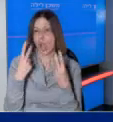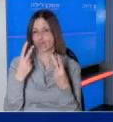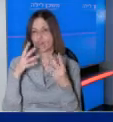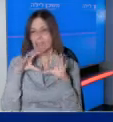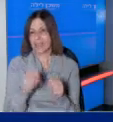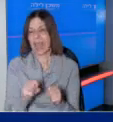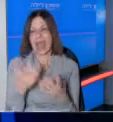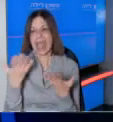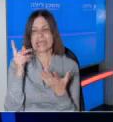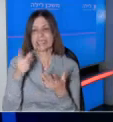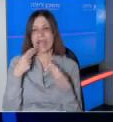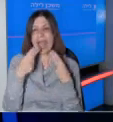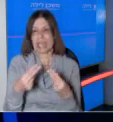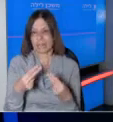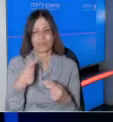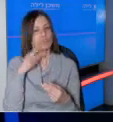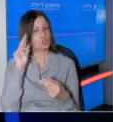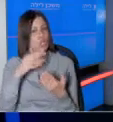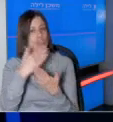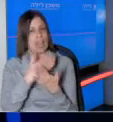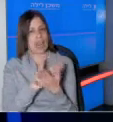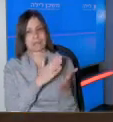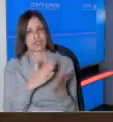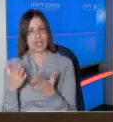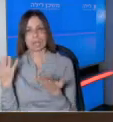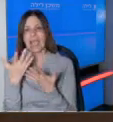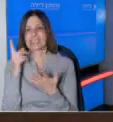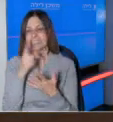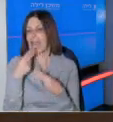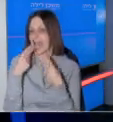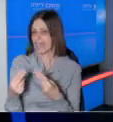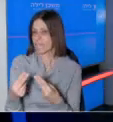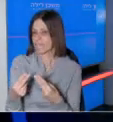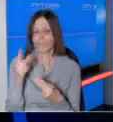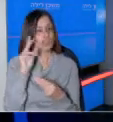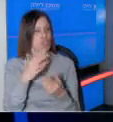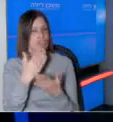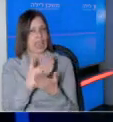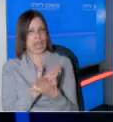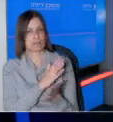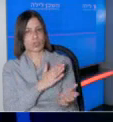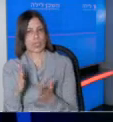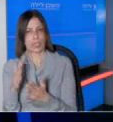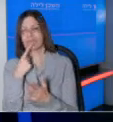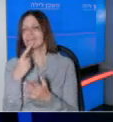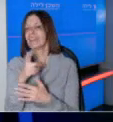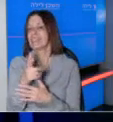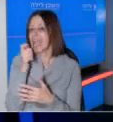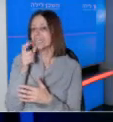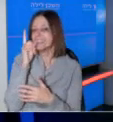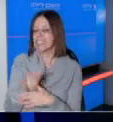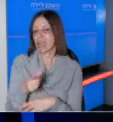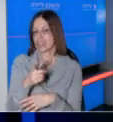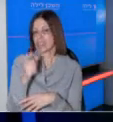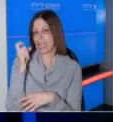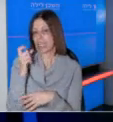איך הוא צריך להגיב? עוד פעם, יש נהלים מסודרים. איך הוא צריך להגיב? יש נהלים מסודרים, אין שאלה. ירי, אודי, הוא לא יכול להגיב. ירי, יש עוד פעם, שנייה. יש